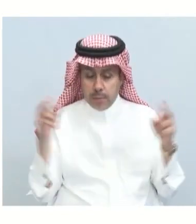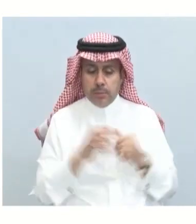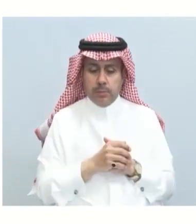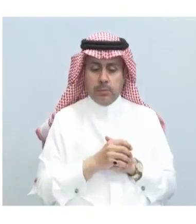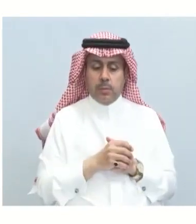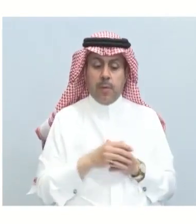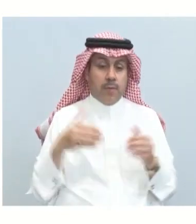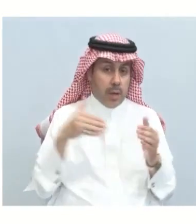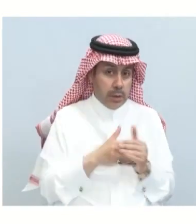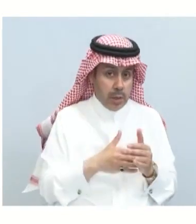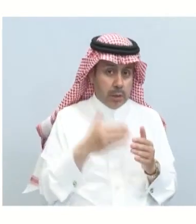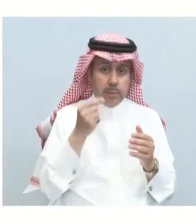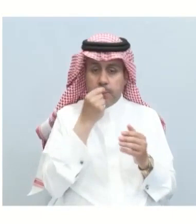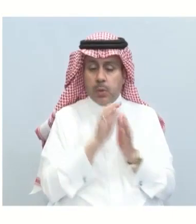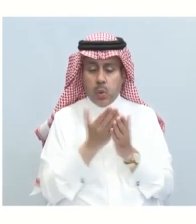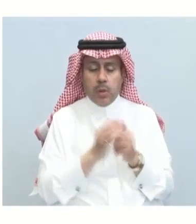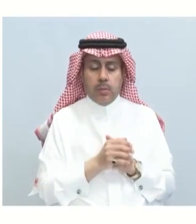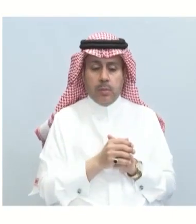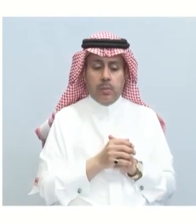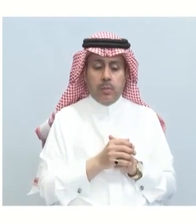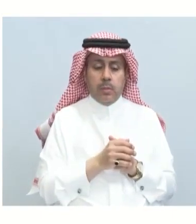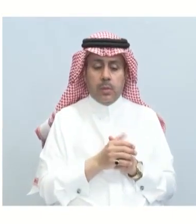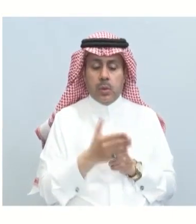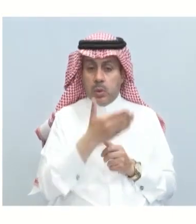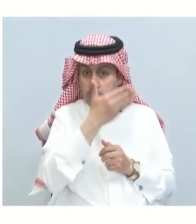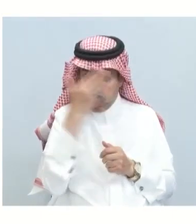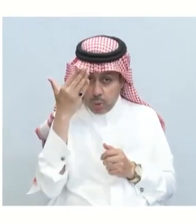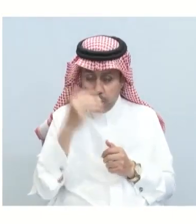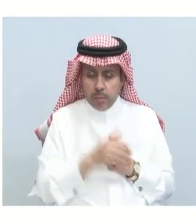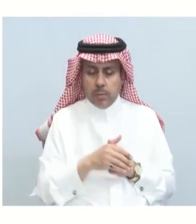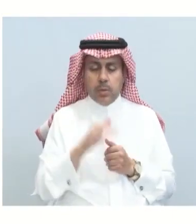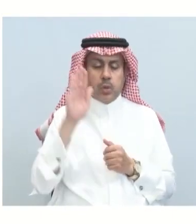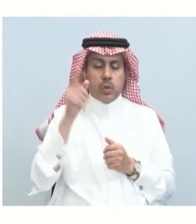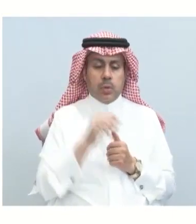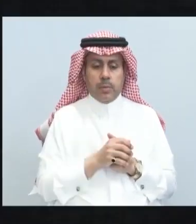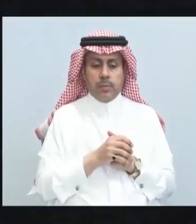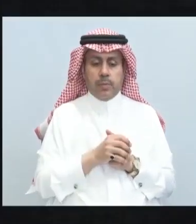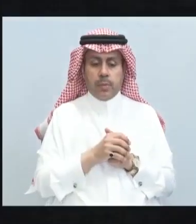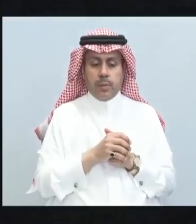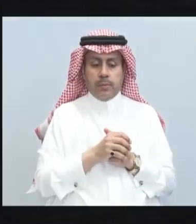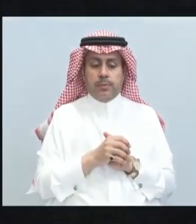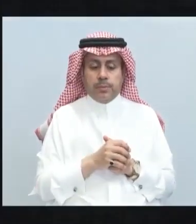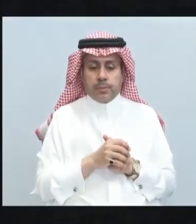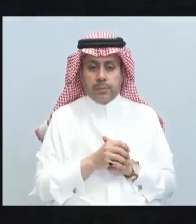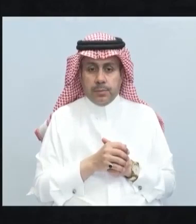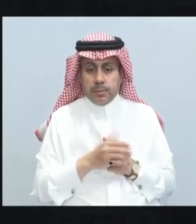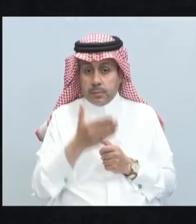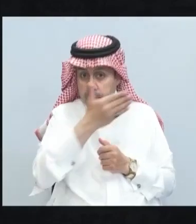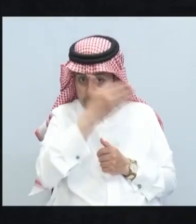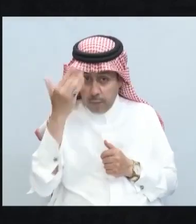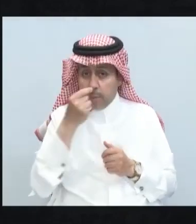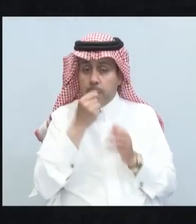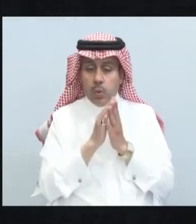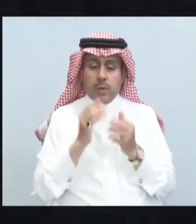علمت بختمه ختمها وكان يسر ذلك اذا هذا الامر الاول مهم جدا ان يكون حفظ